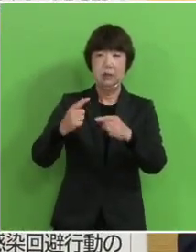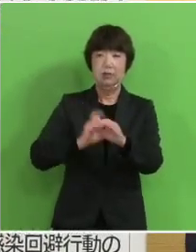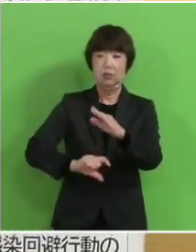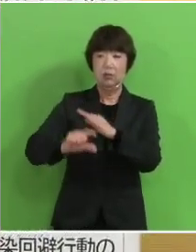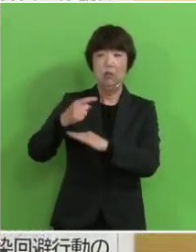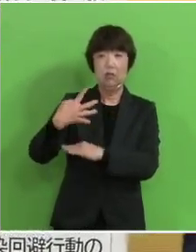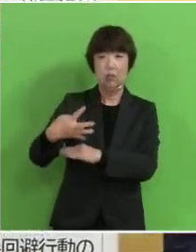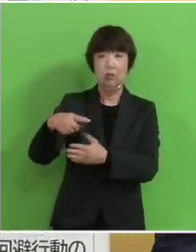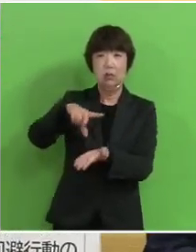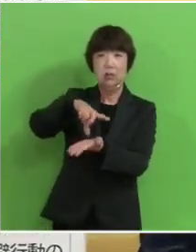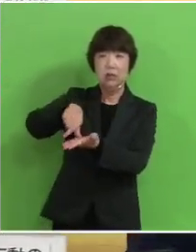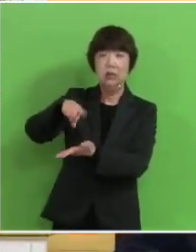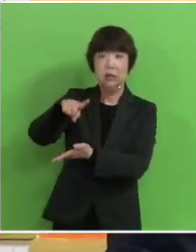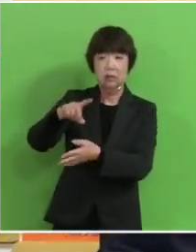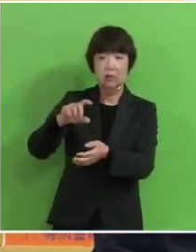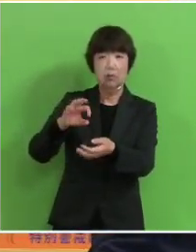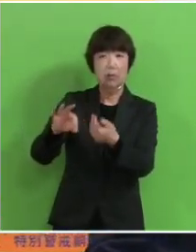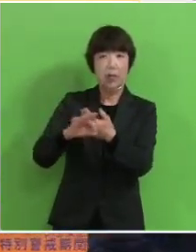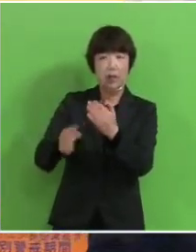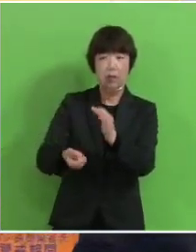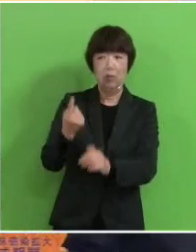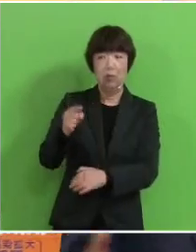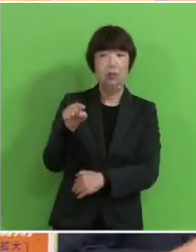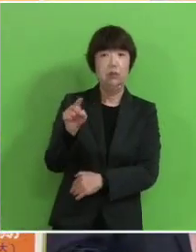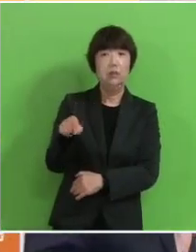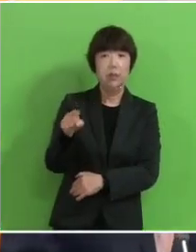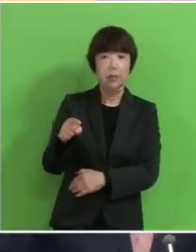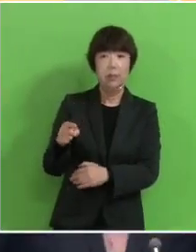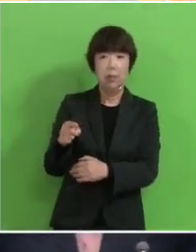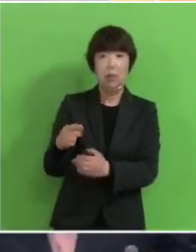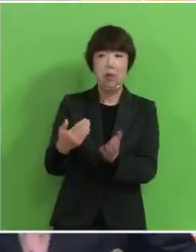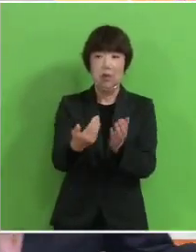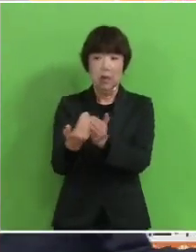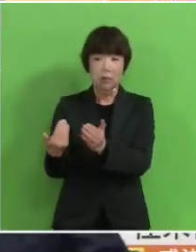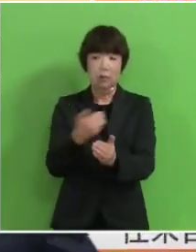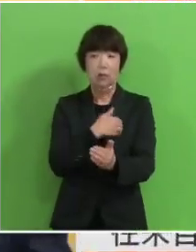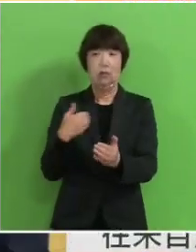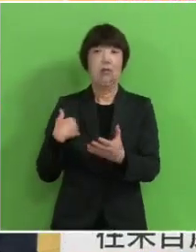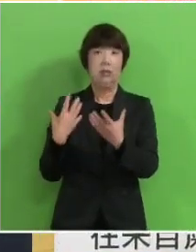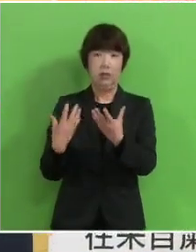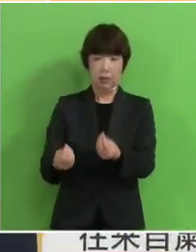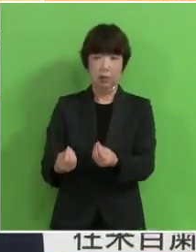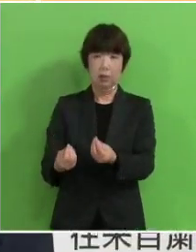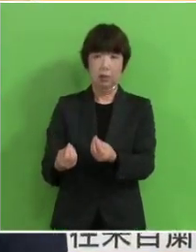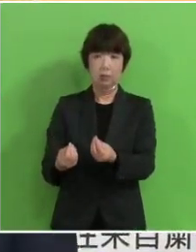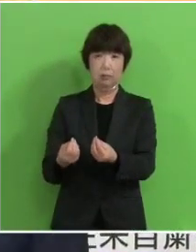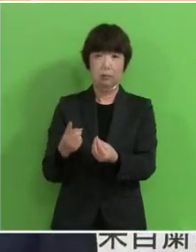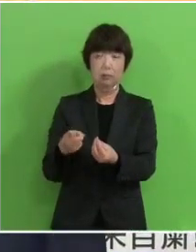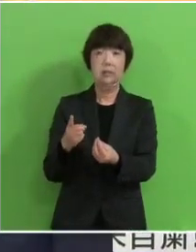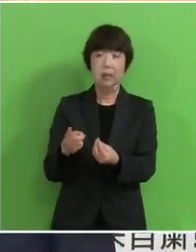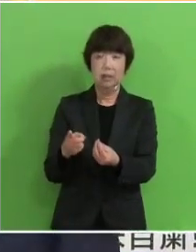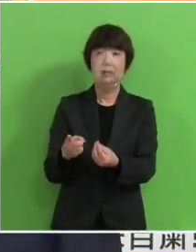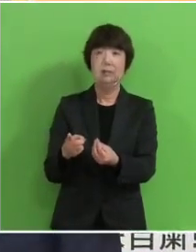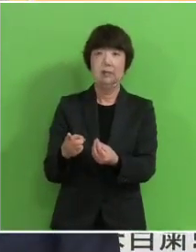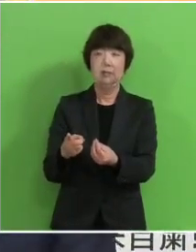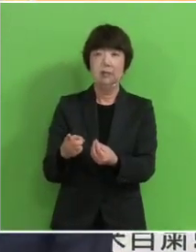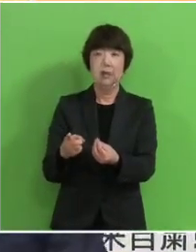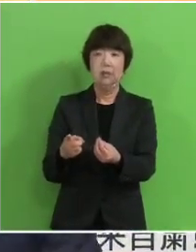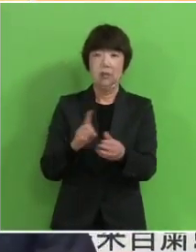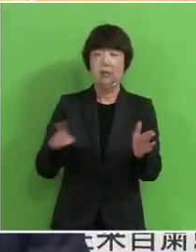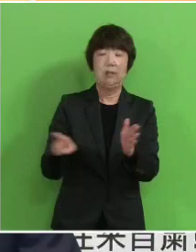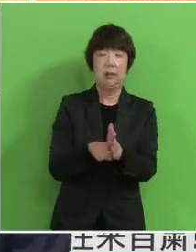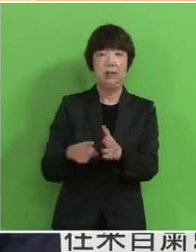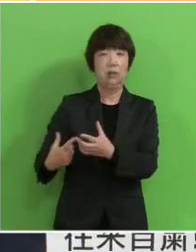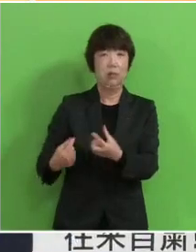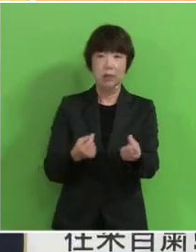の事例でも囲い込みはできましたんでまああのこれまでと同様